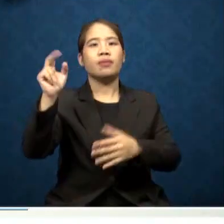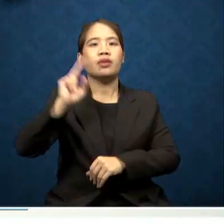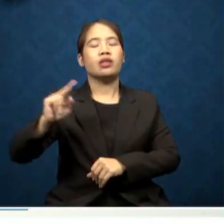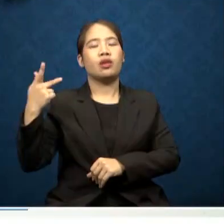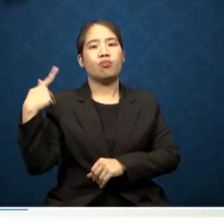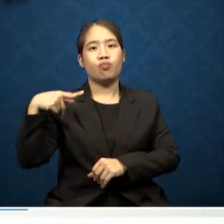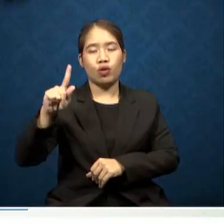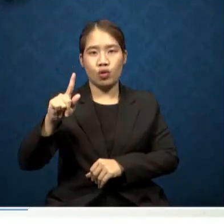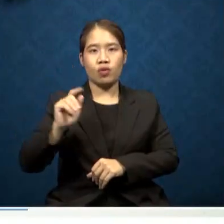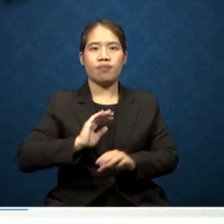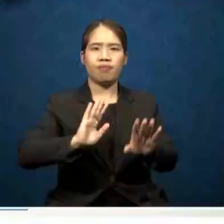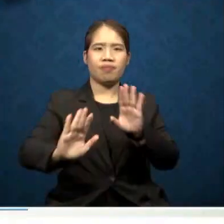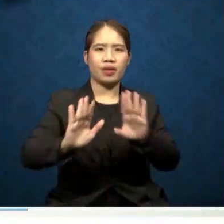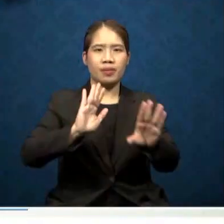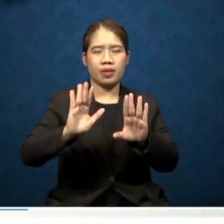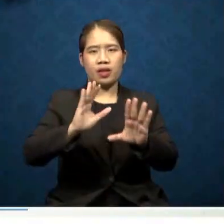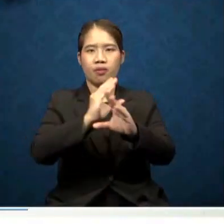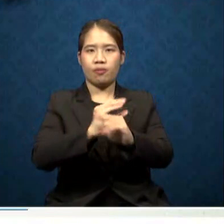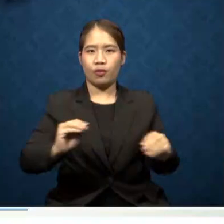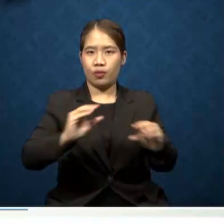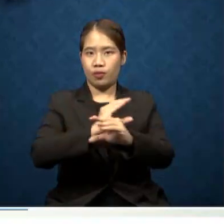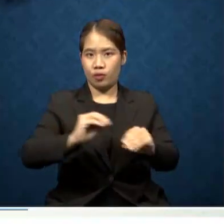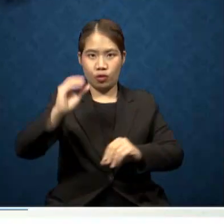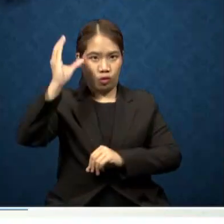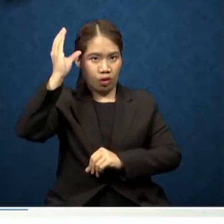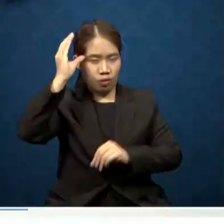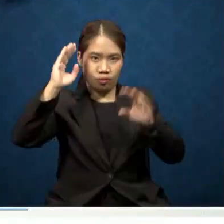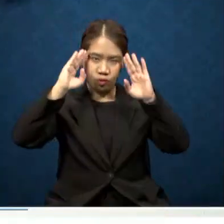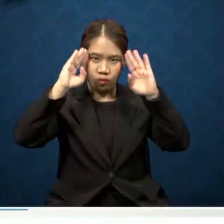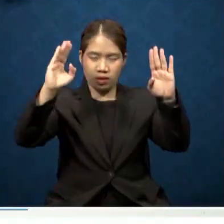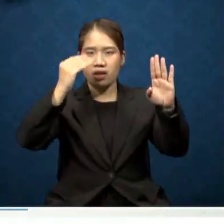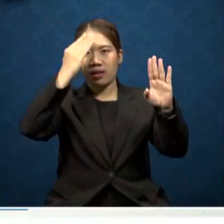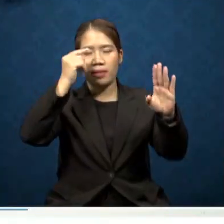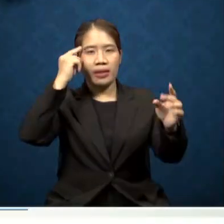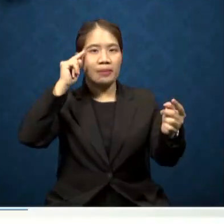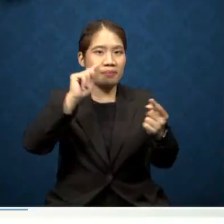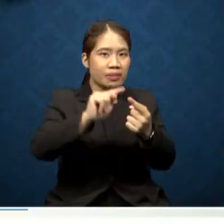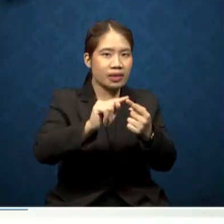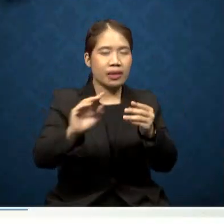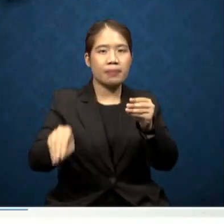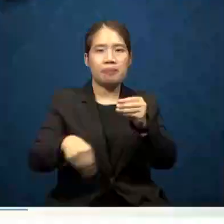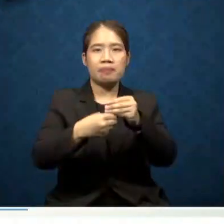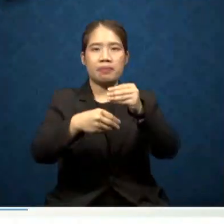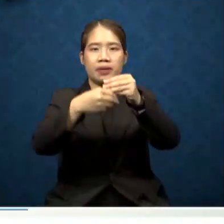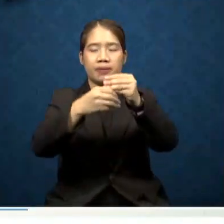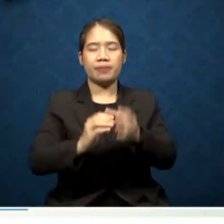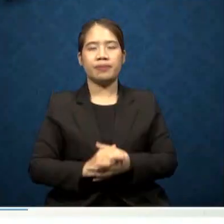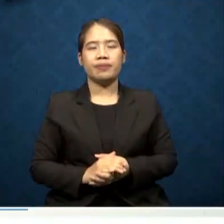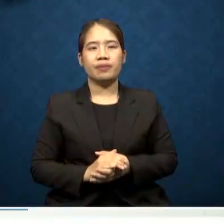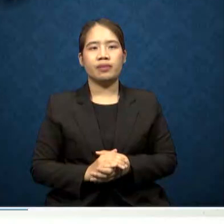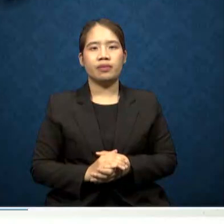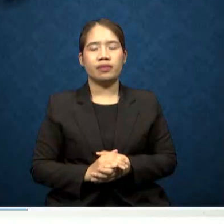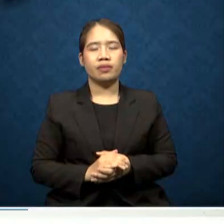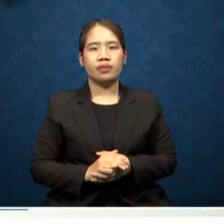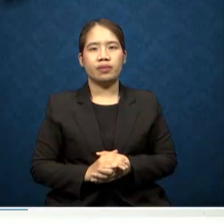การเทียบโอนความรู้ประสบการณ์ในการทำงานเพื่อเพิ่มคุณวุฒิทางการศึกษานะครับประการ